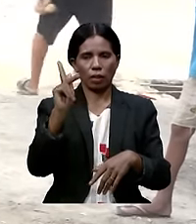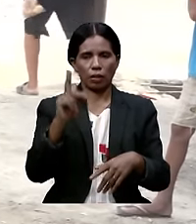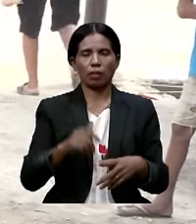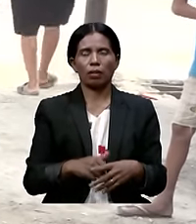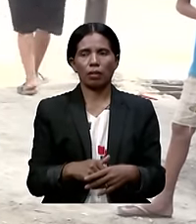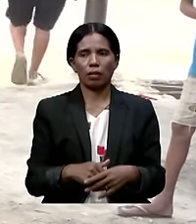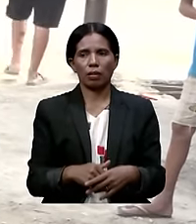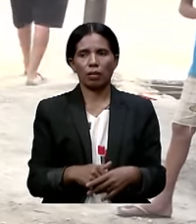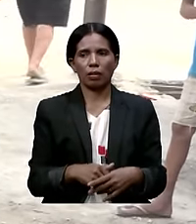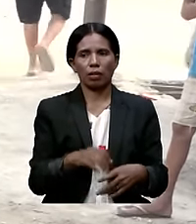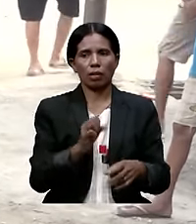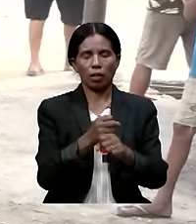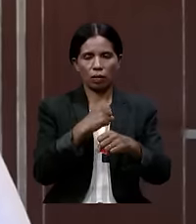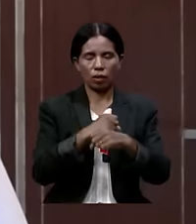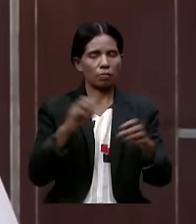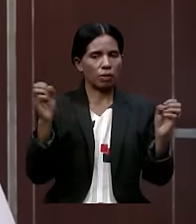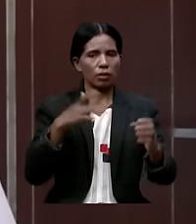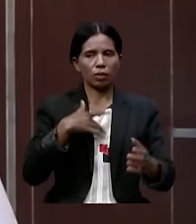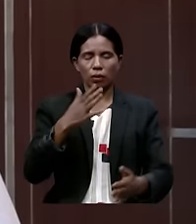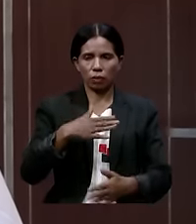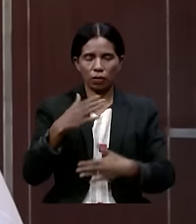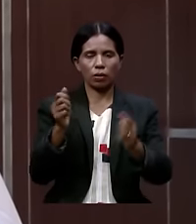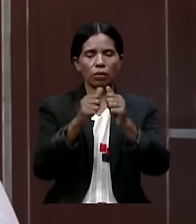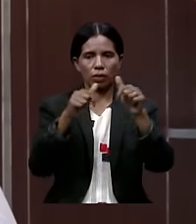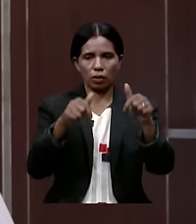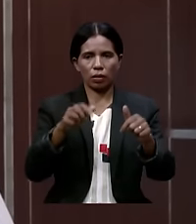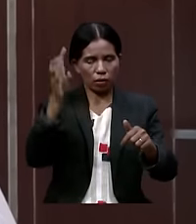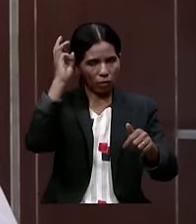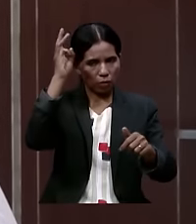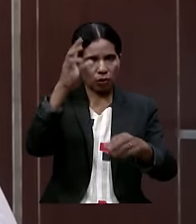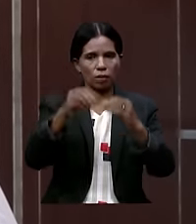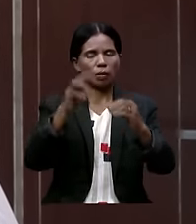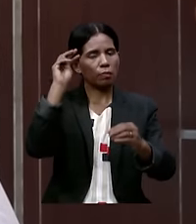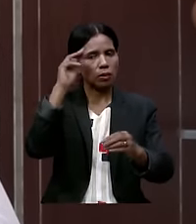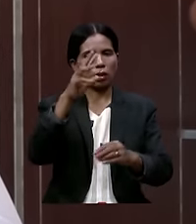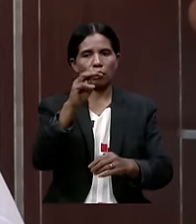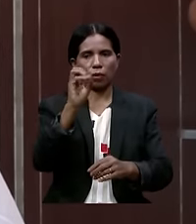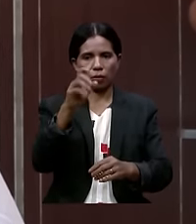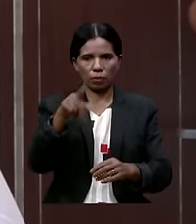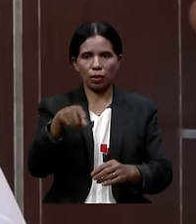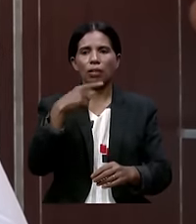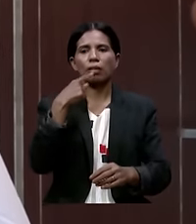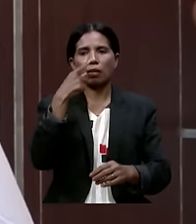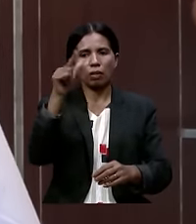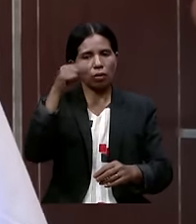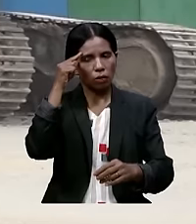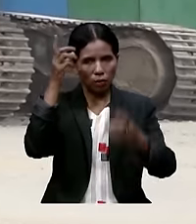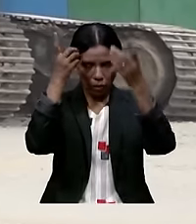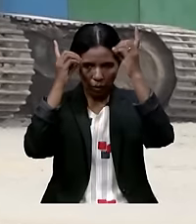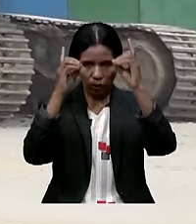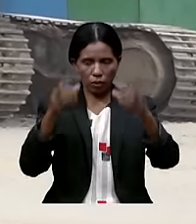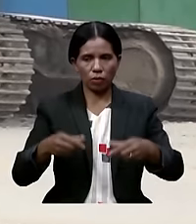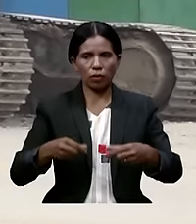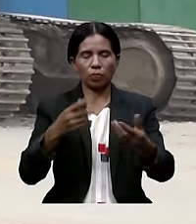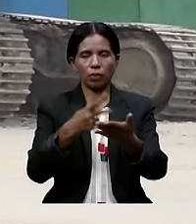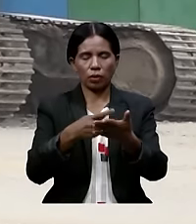Ah ida ne makhalu ami lah disfaso ida ne. Hatamba preocupação ne ministro Obras Públicas ateten, governo decide entrega